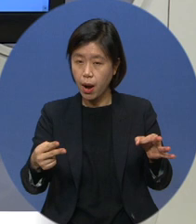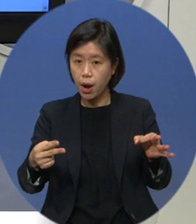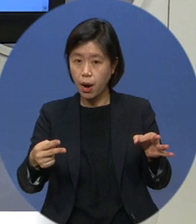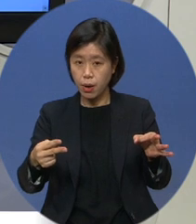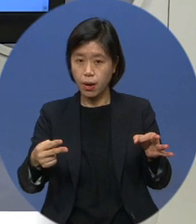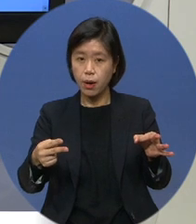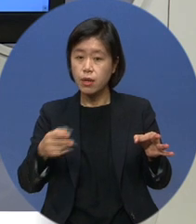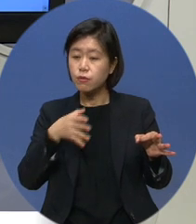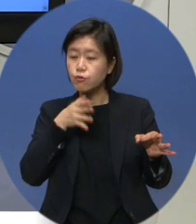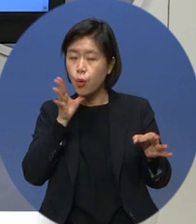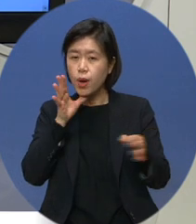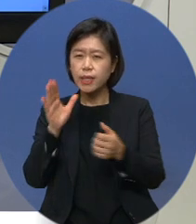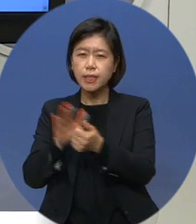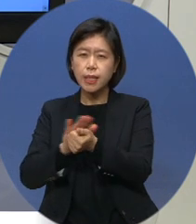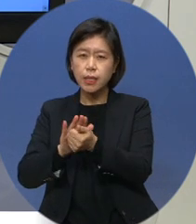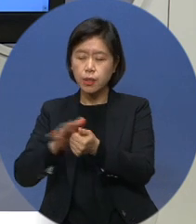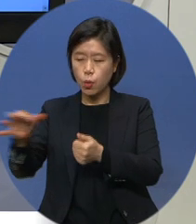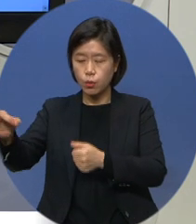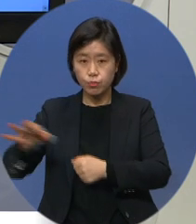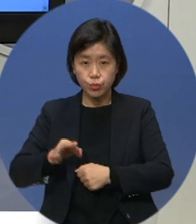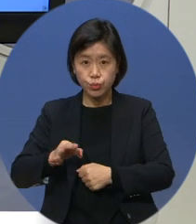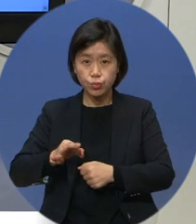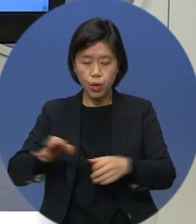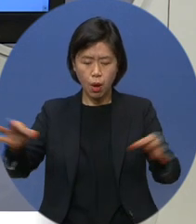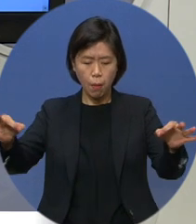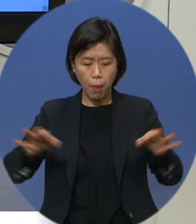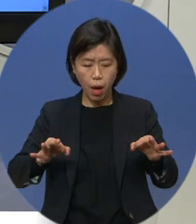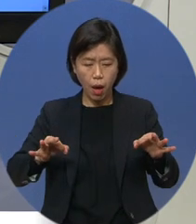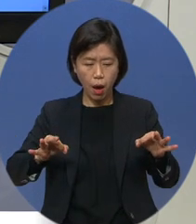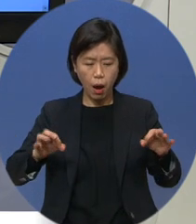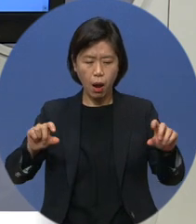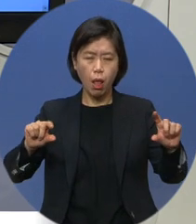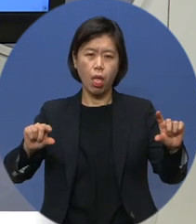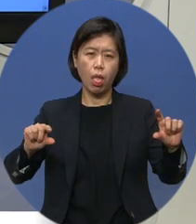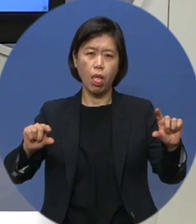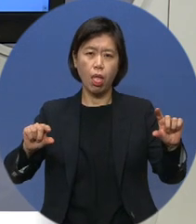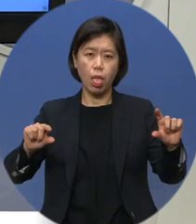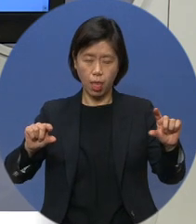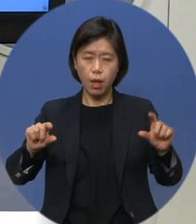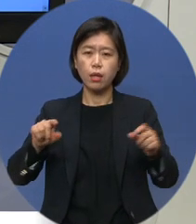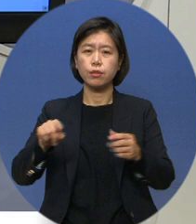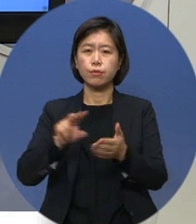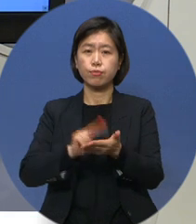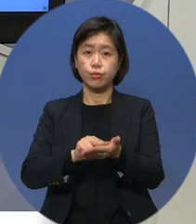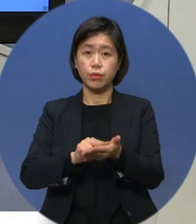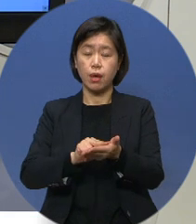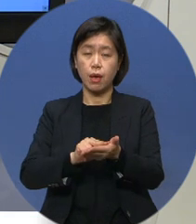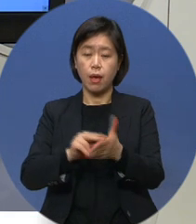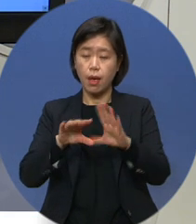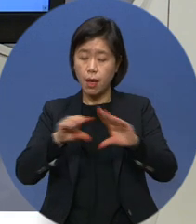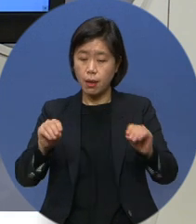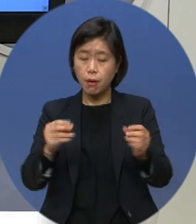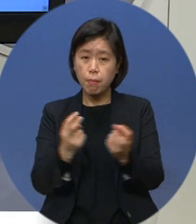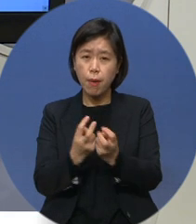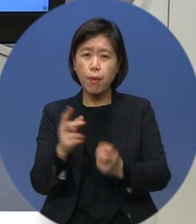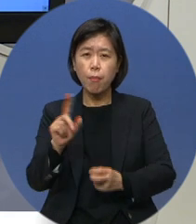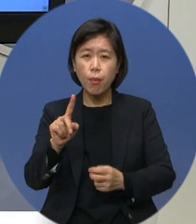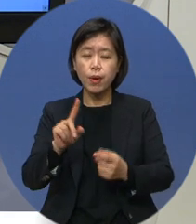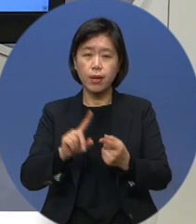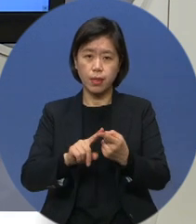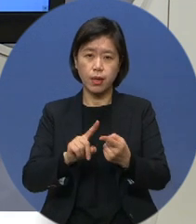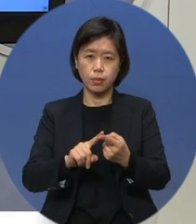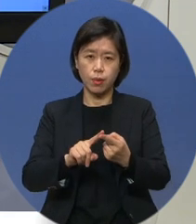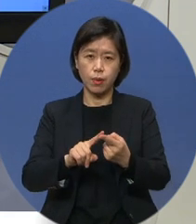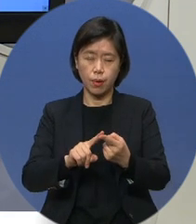교양 수급자로 전환된 경우 급여 량이 감소하는 문제를 해결할 수 있는 대안을 도출해 내년까지 장애인